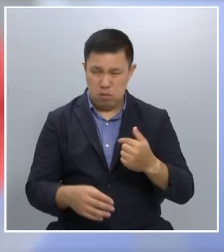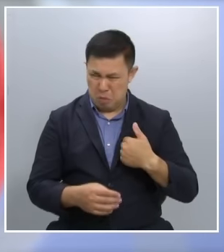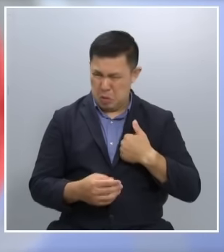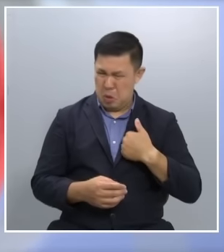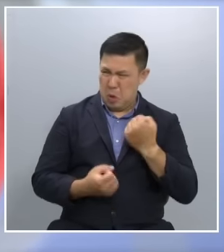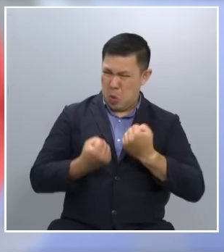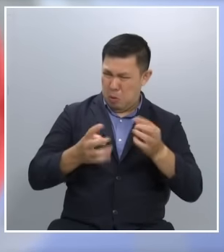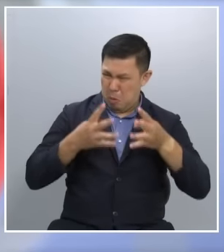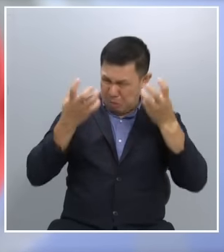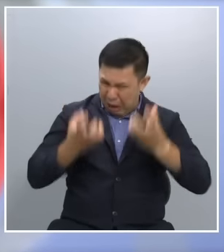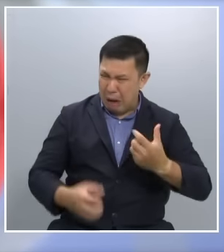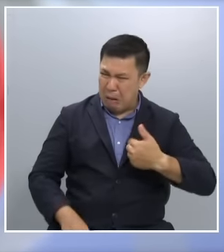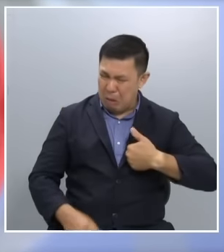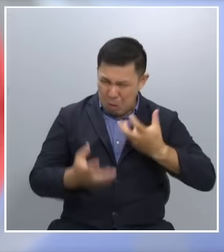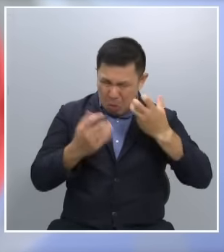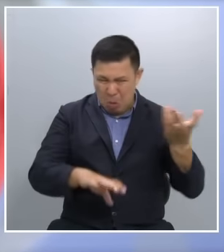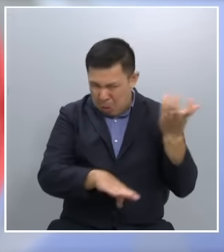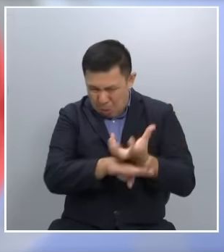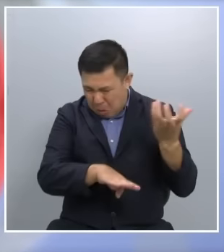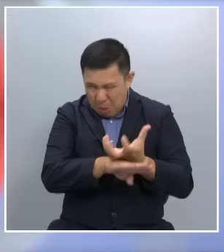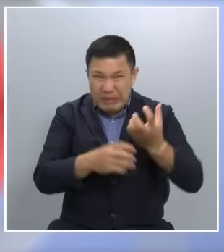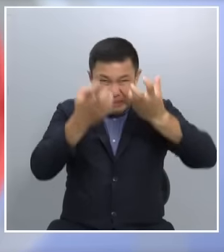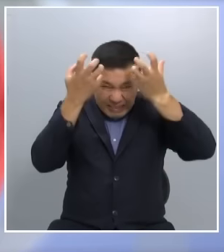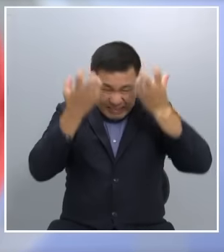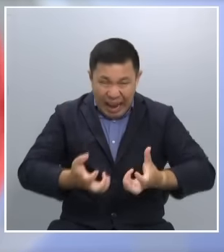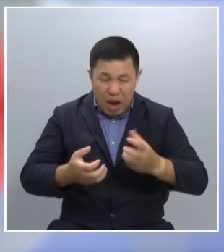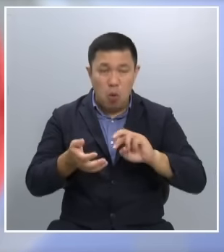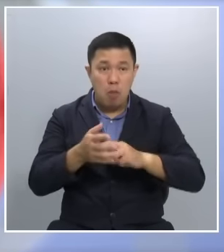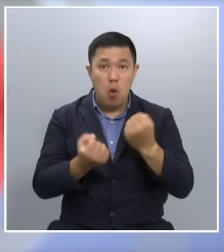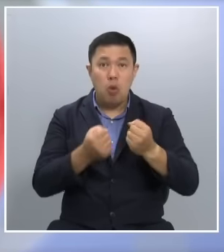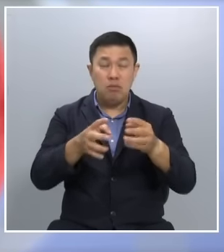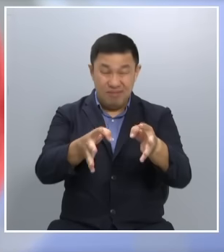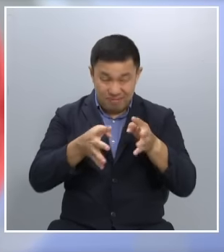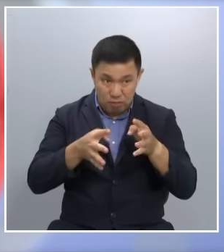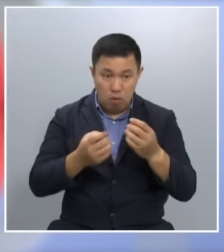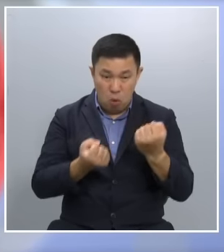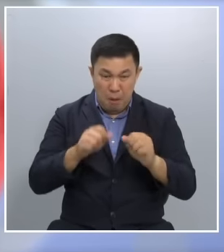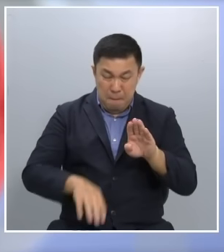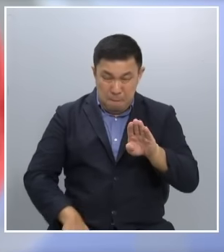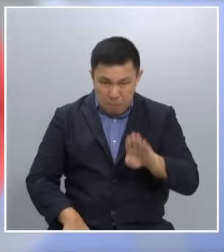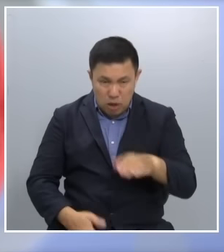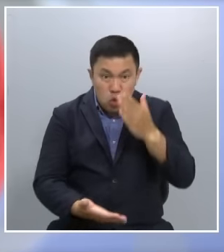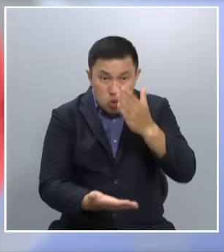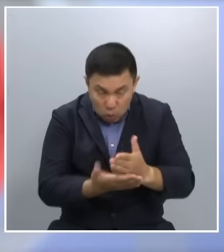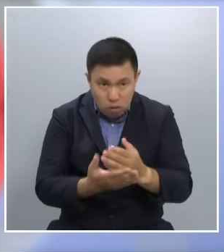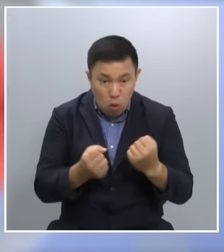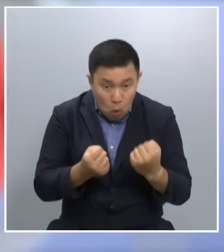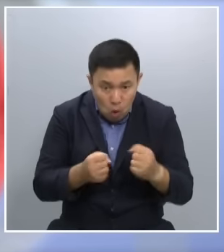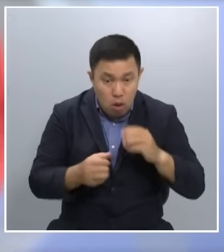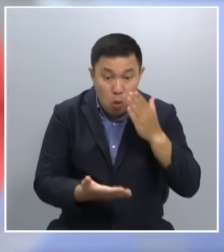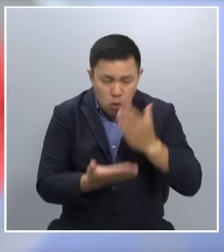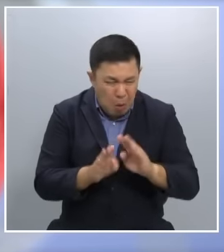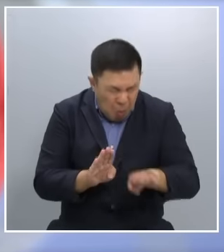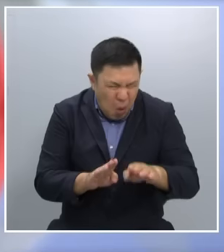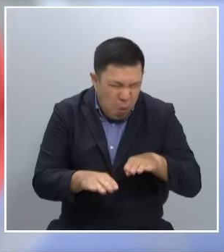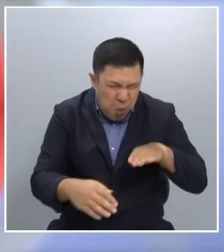ก มันหนัก มันหนัก ค ือบางคนอาจจะไม่เข้ามันหนักคืออะไรคือมันรถมันทุกของไปเยอะเวลาเบรกปุ๊บเนี่ยมันไม่อยู่เลยนะมันจะไหลไป